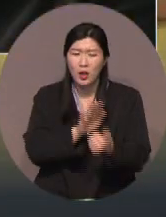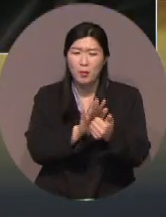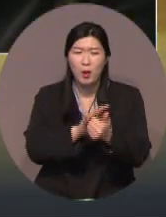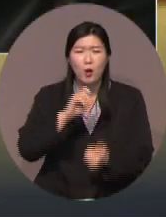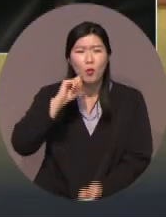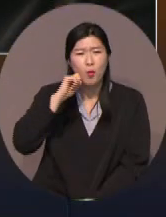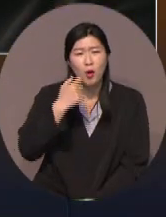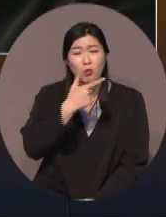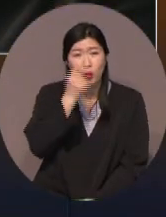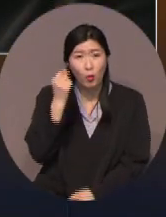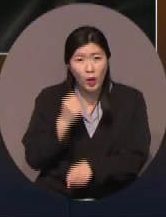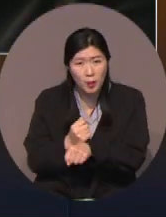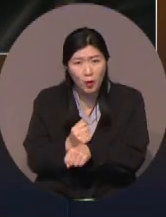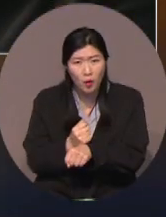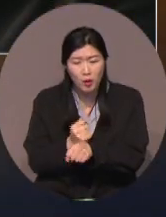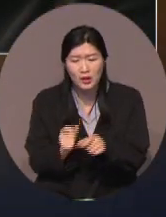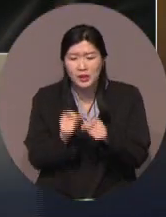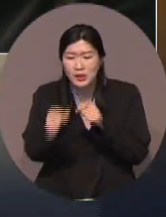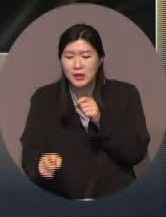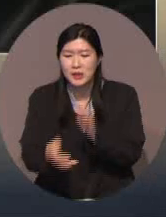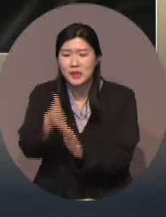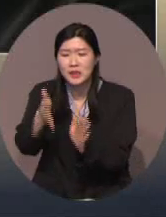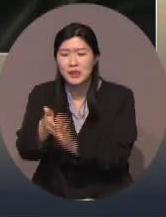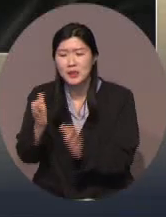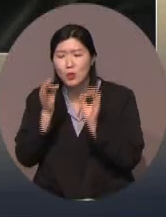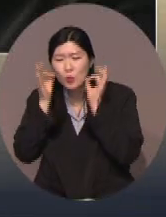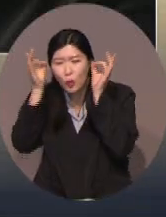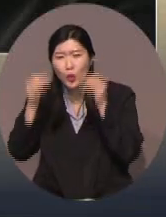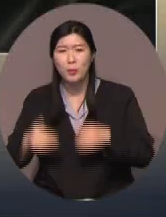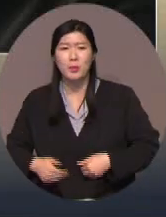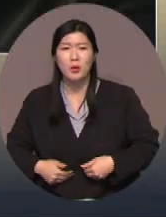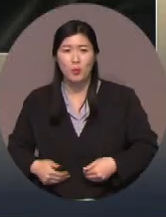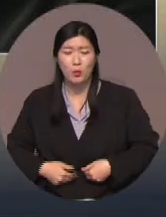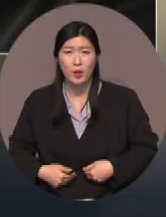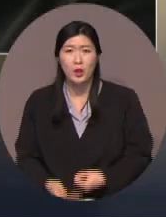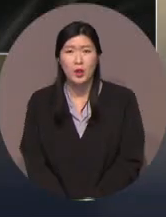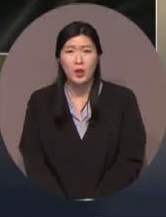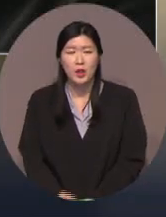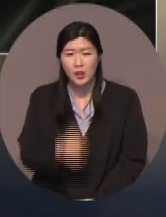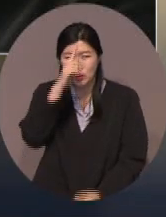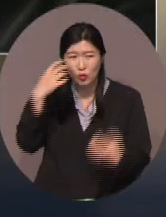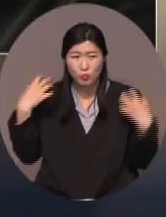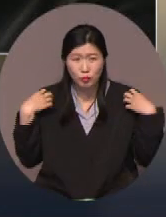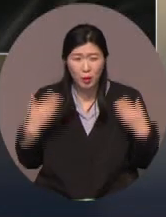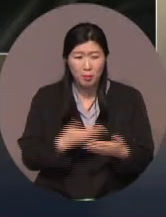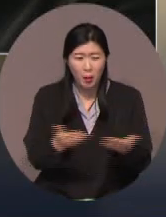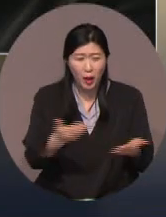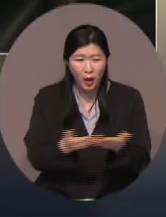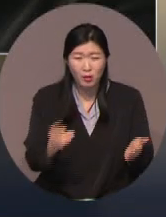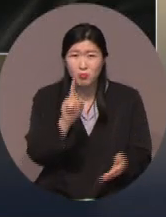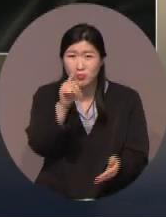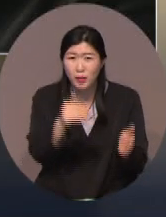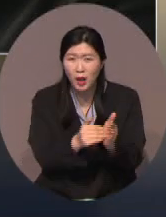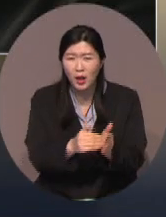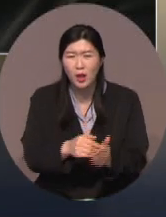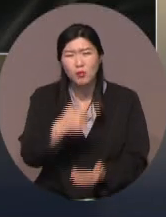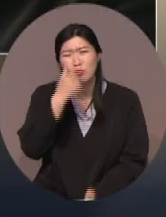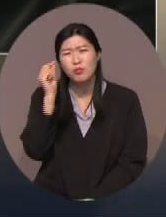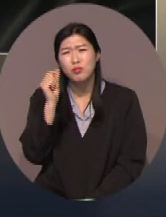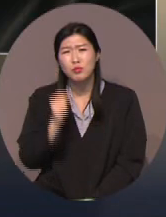지방자치단체가 앞서서 해결책을 마련해야 합니다 정부의 단편적인 에너지바오처 확대만으로는 사각지대와 취약계층을 보호할 수